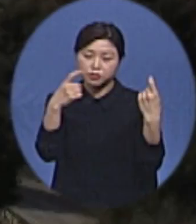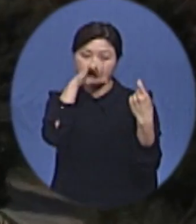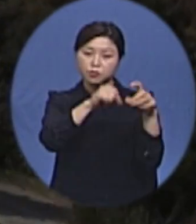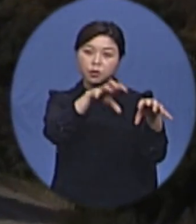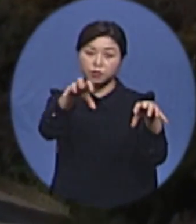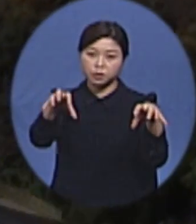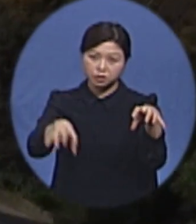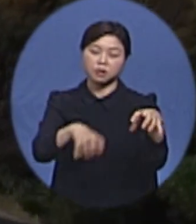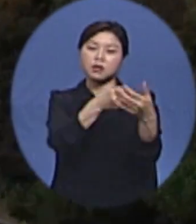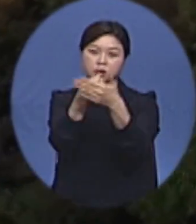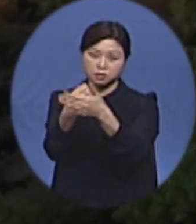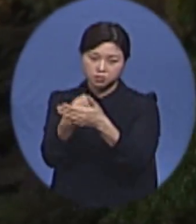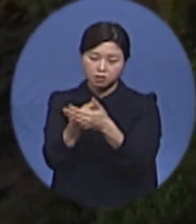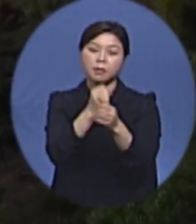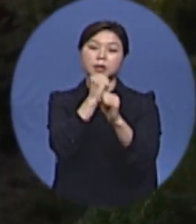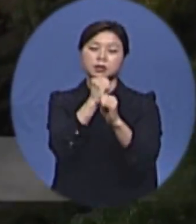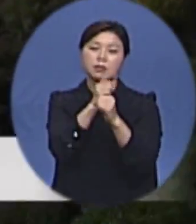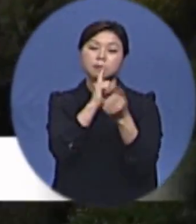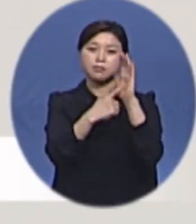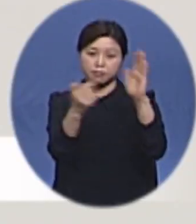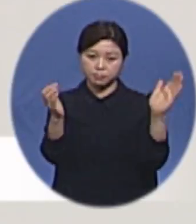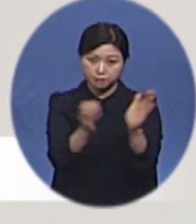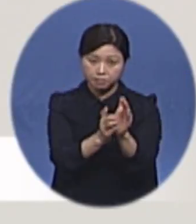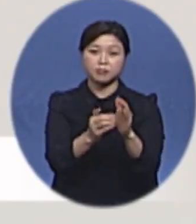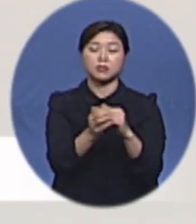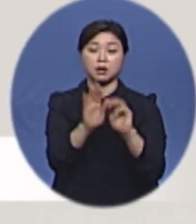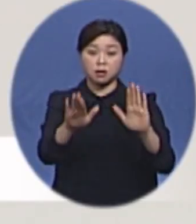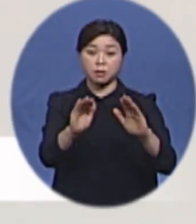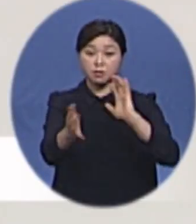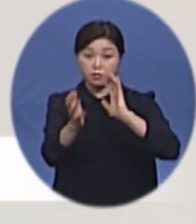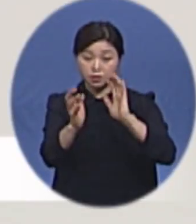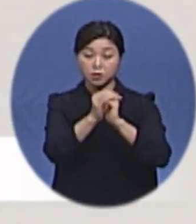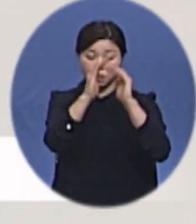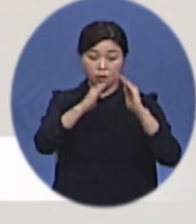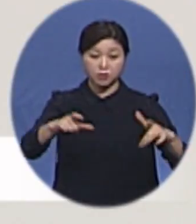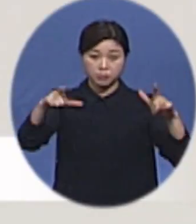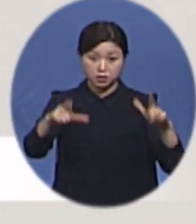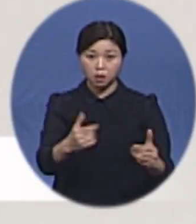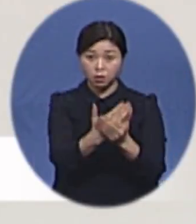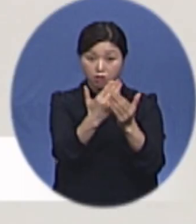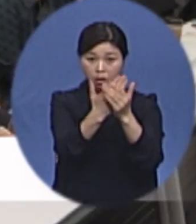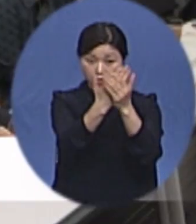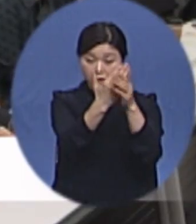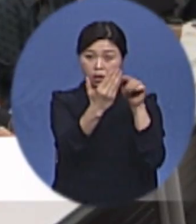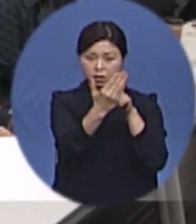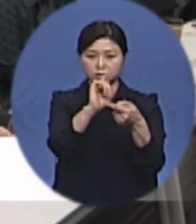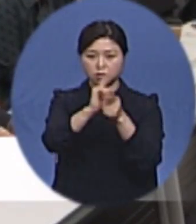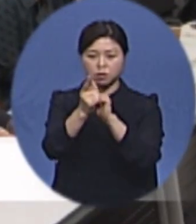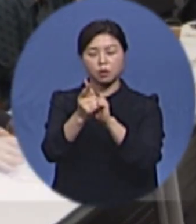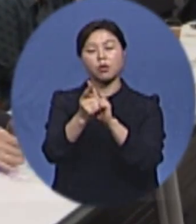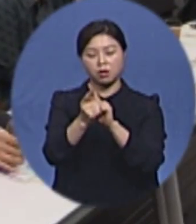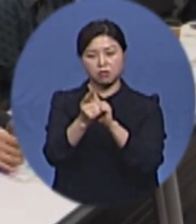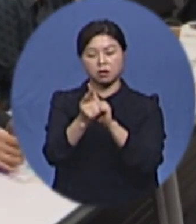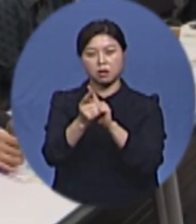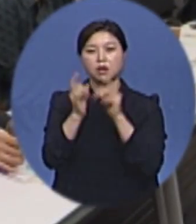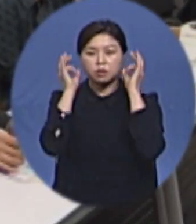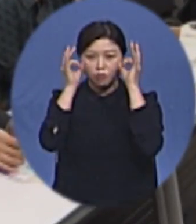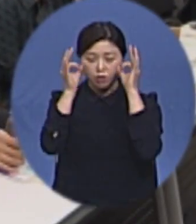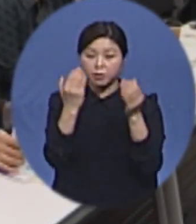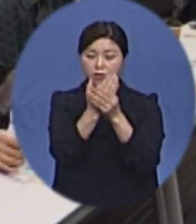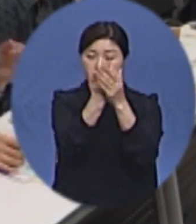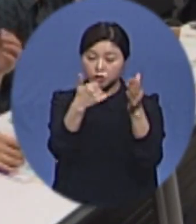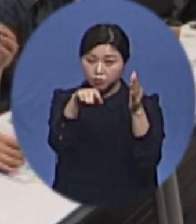약속했습니다. 호남권 관광 활성화 컨퍼런스는 호남권 관광진흥 및 상생발전 도모를 위해 열리는데